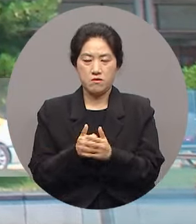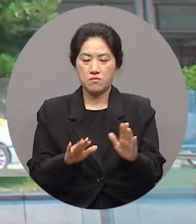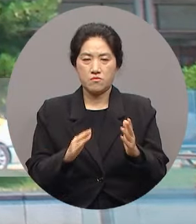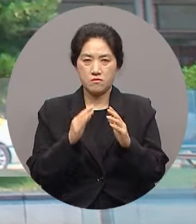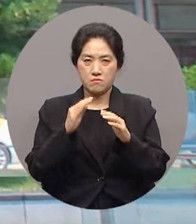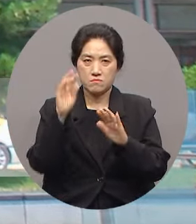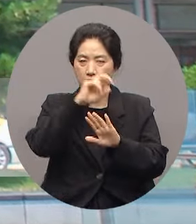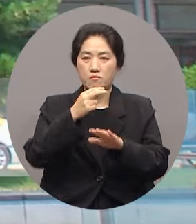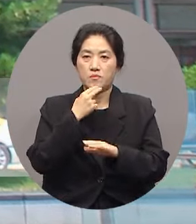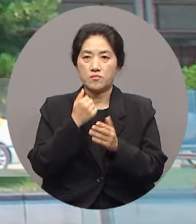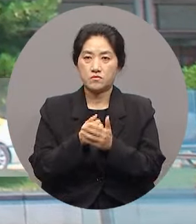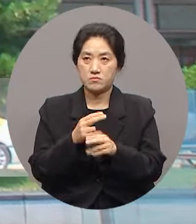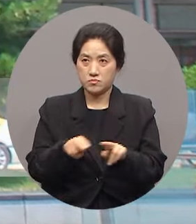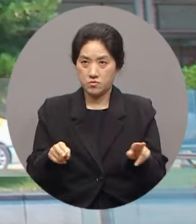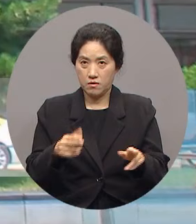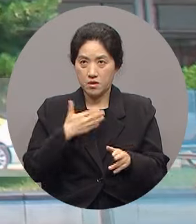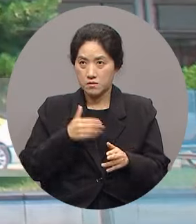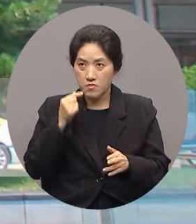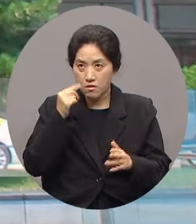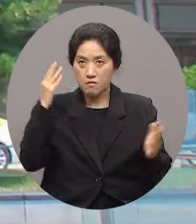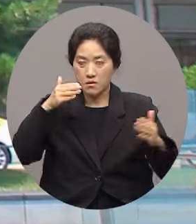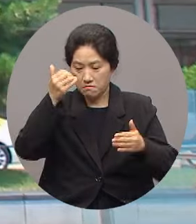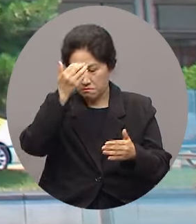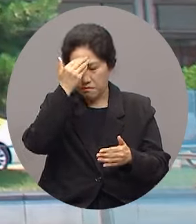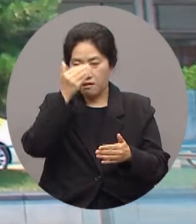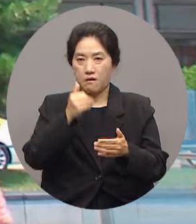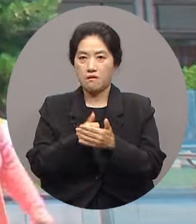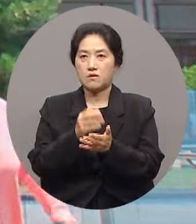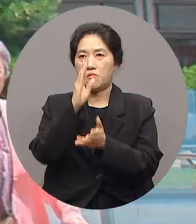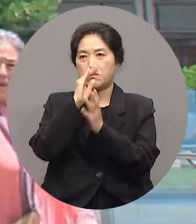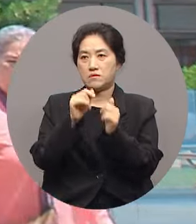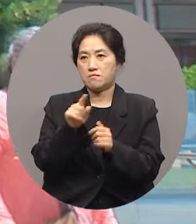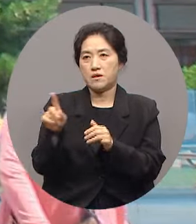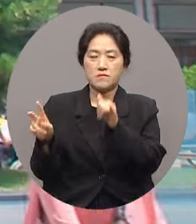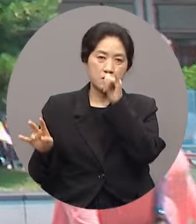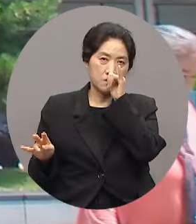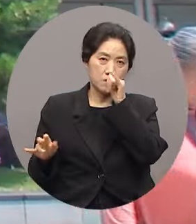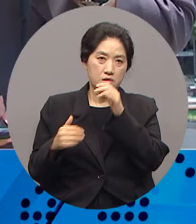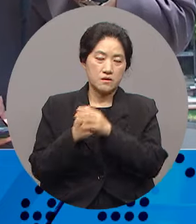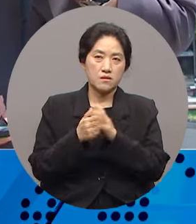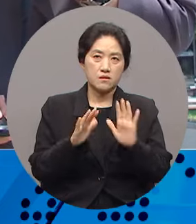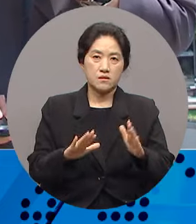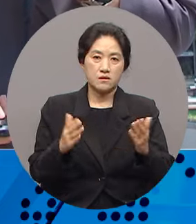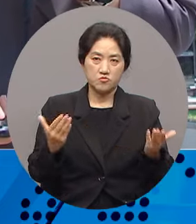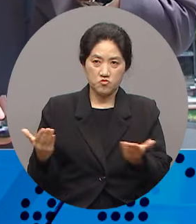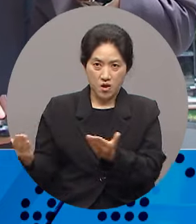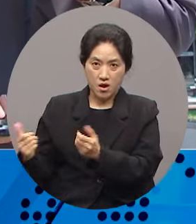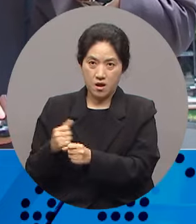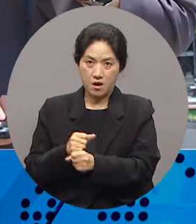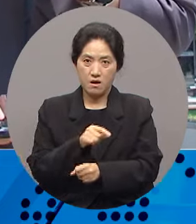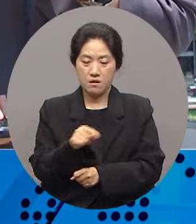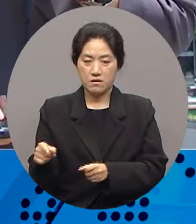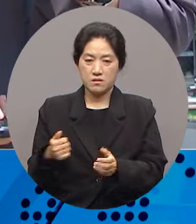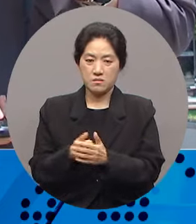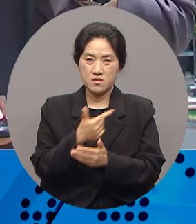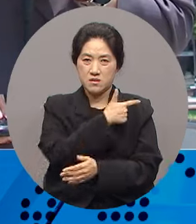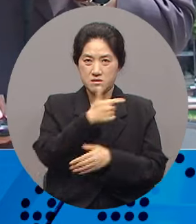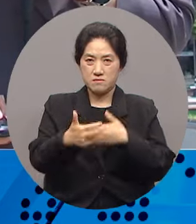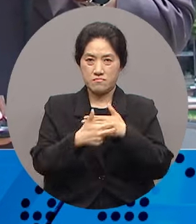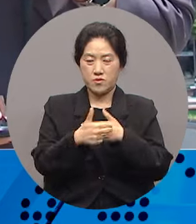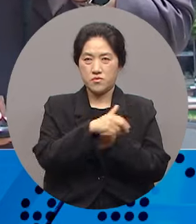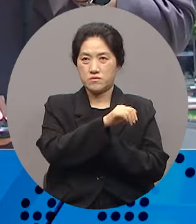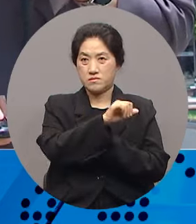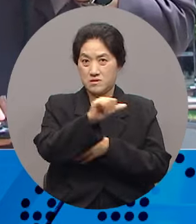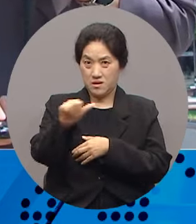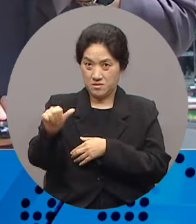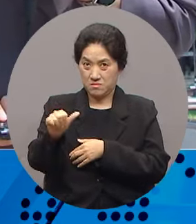진료 취소 사실을 안내받지 못해서 헛걸음하는 환자도 종종 볼수 있었습니다. 휴진 움직임은 이른바 빅5 병원들로